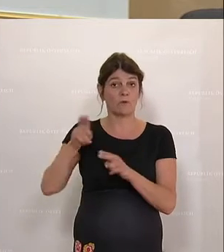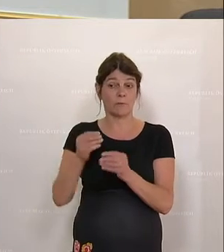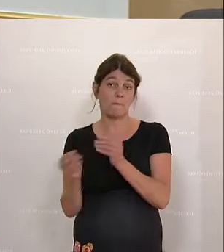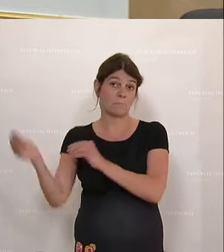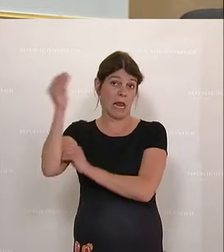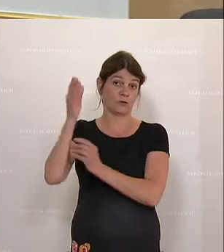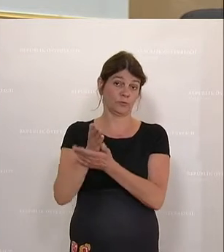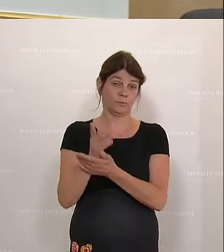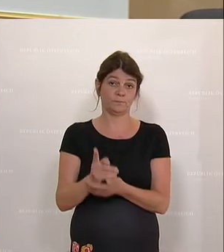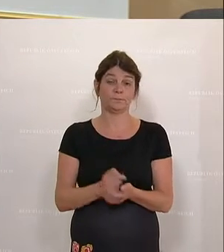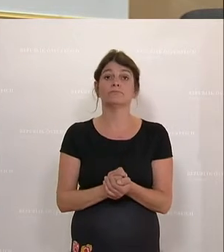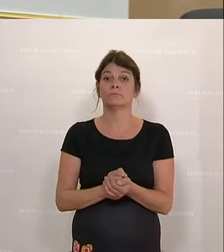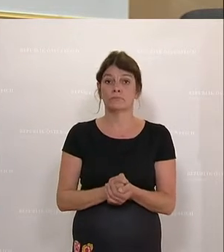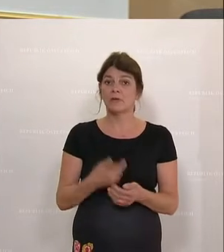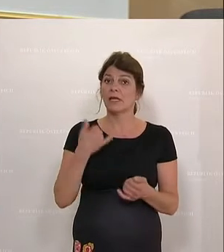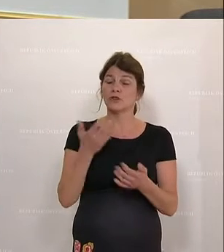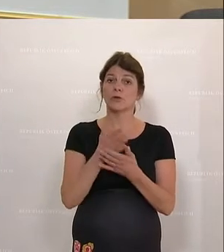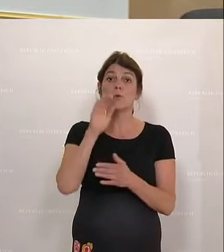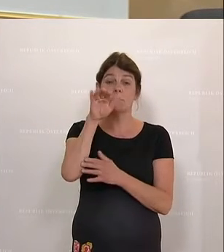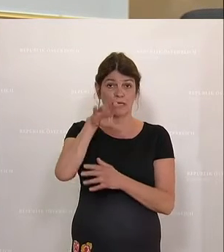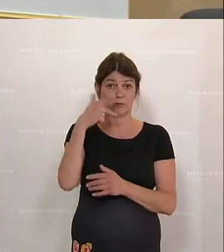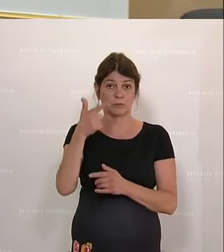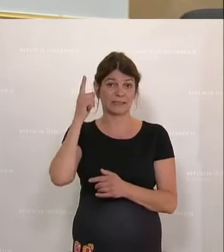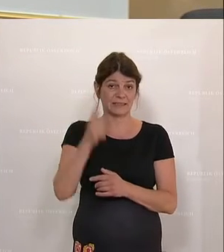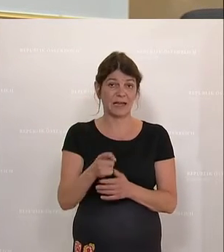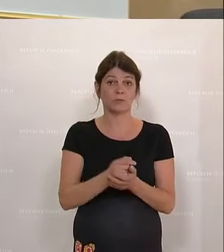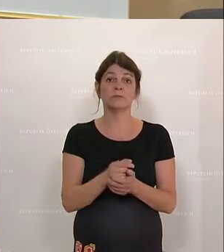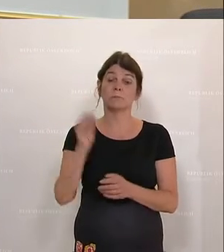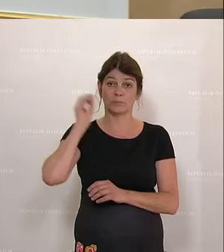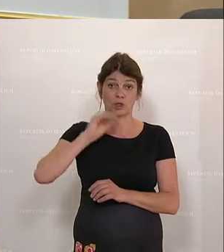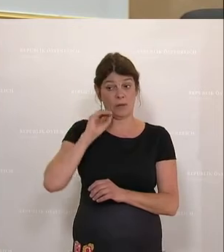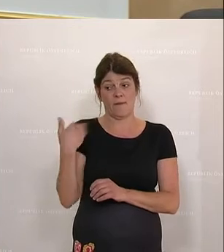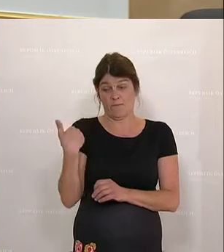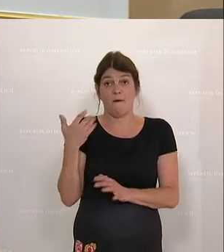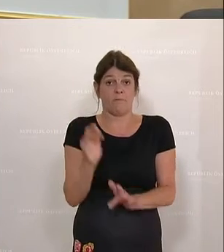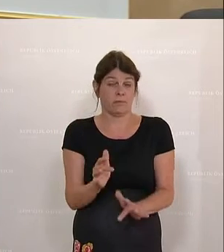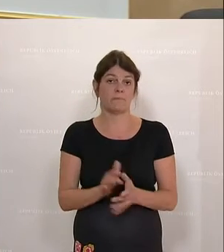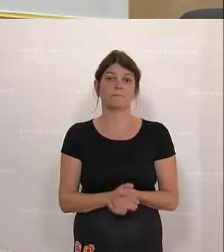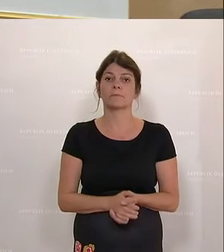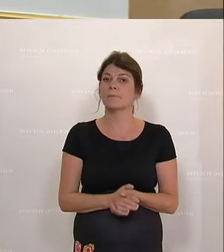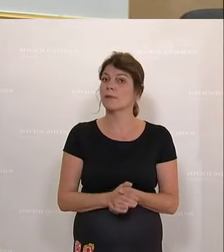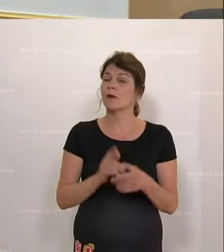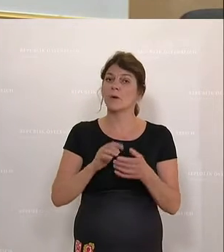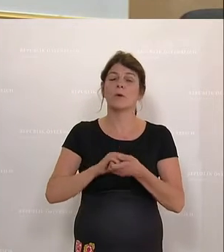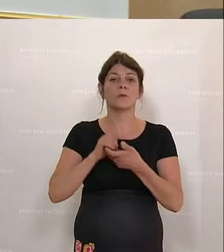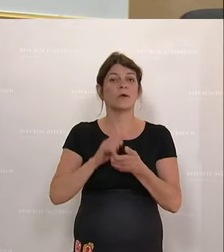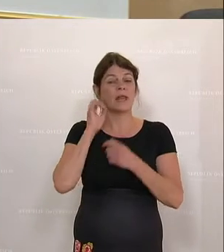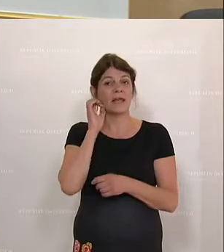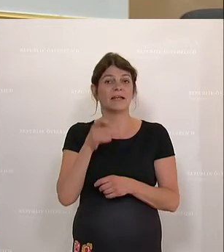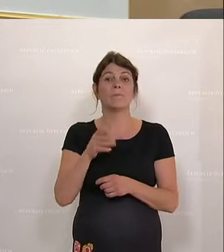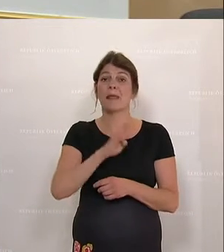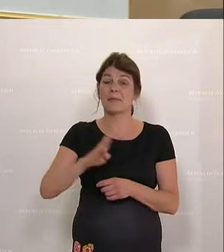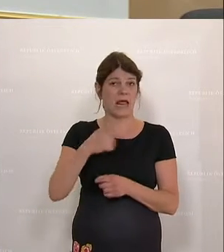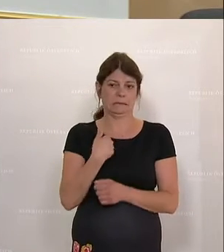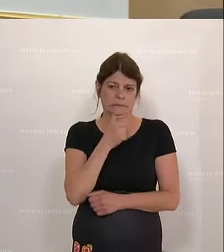erhöht. Wir haben über 23.000 Beschwerden gehabt. Und Kollegin Blimlinger, wir fürchten